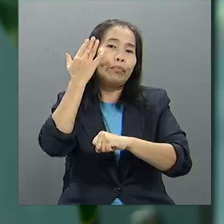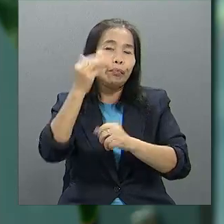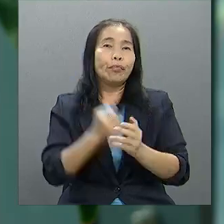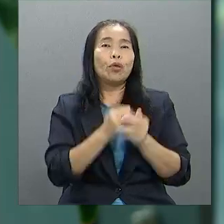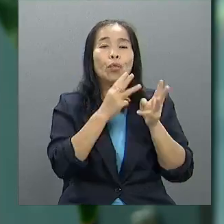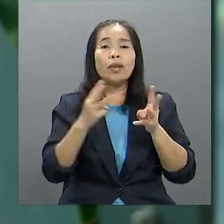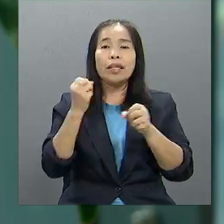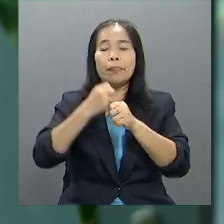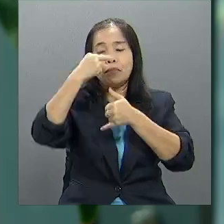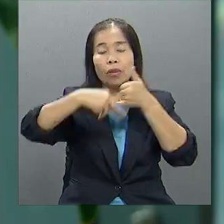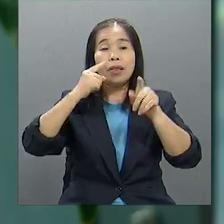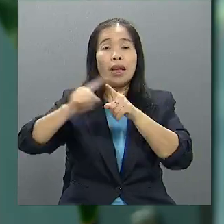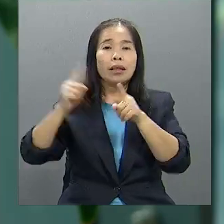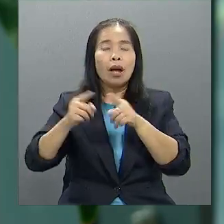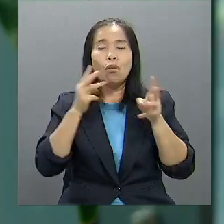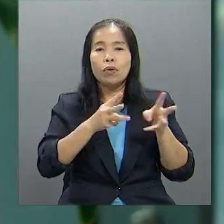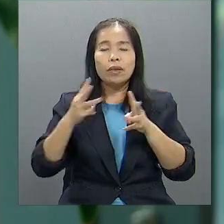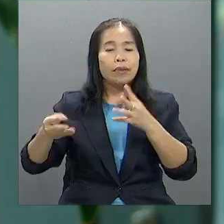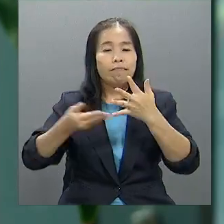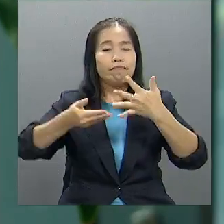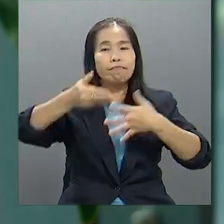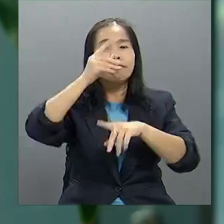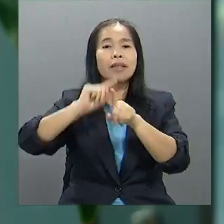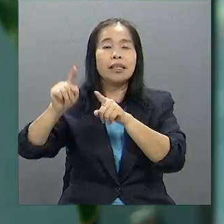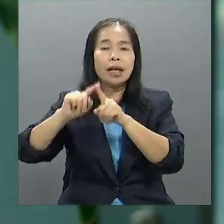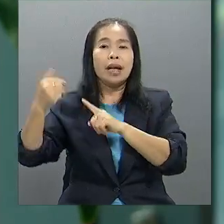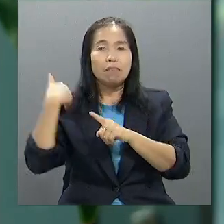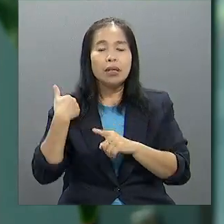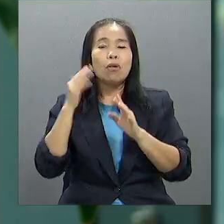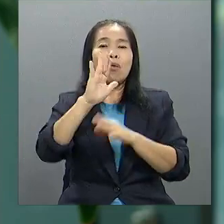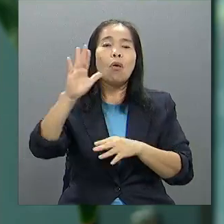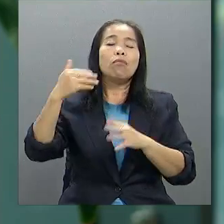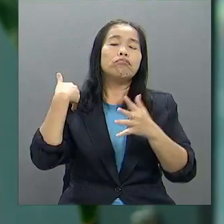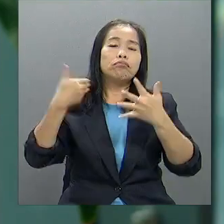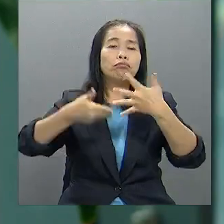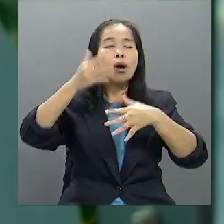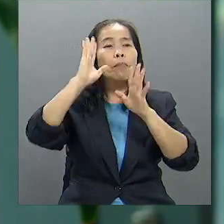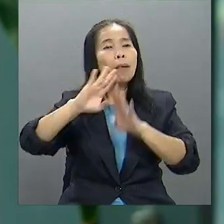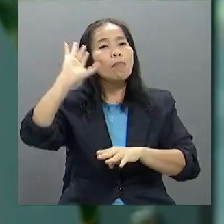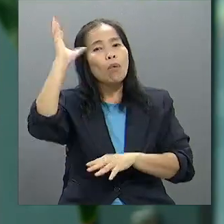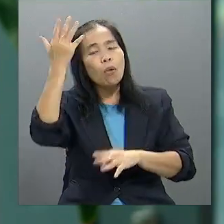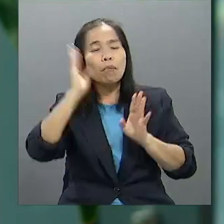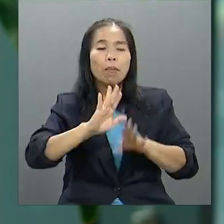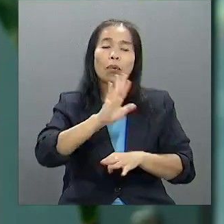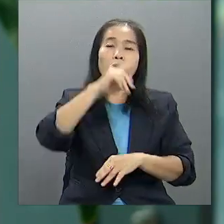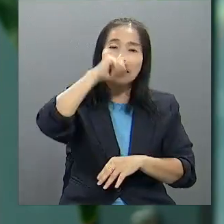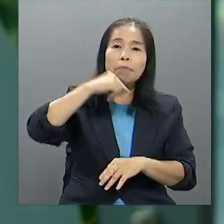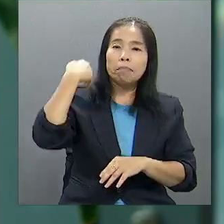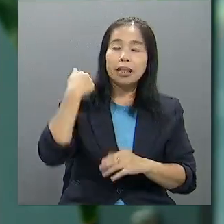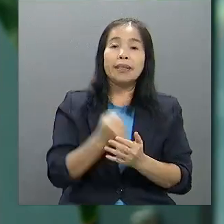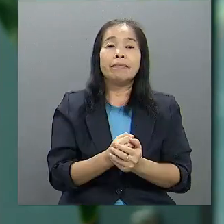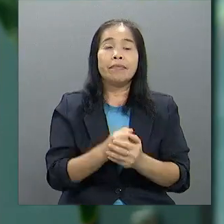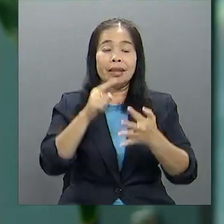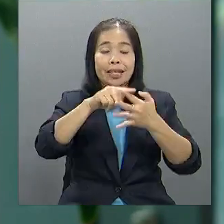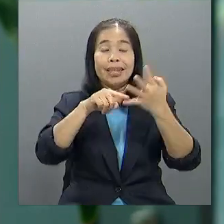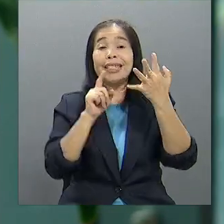ผมคิดว่านักวิจัยเราเก่งๆศึกษาตรงนี้กลไกของโรคนี้มีเยอะมากและอันที่4หลังจากเสร็จแล้วคน